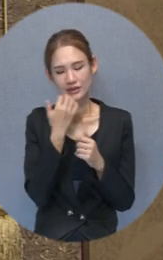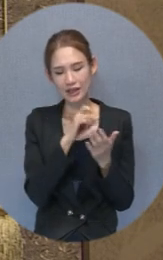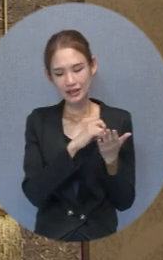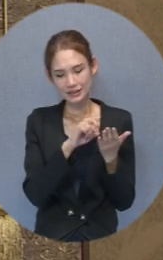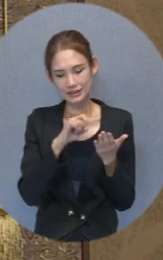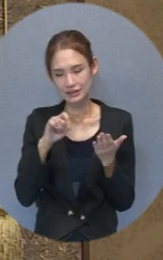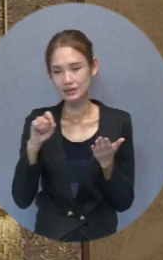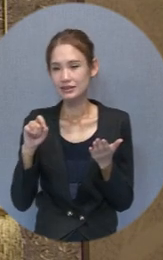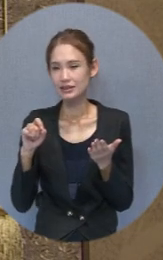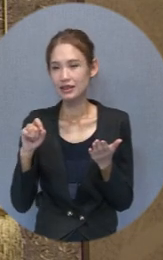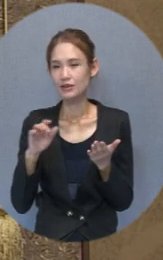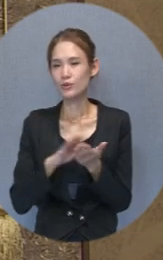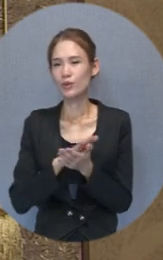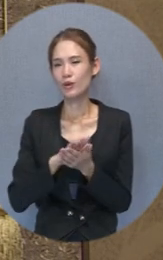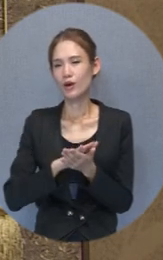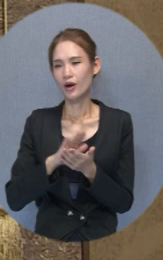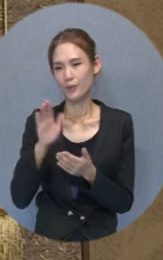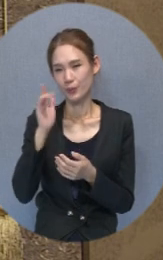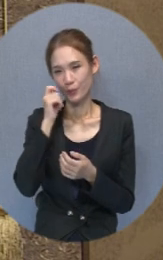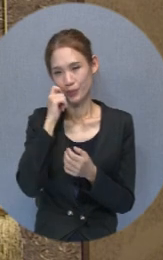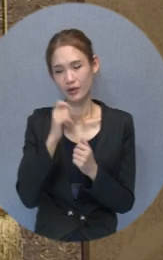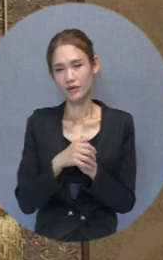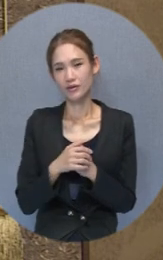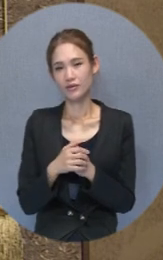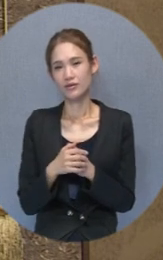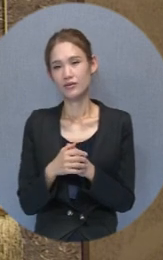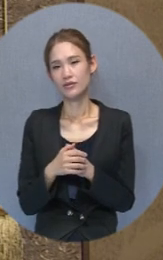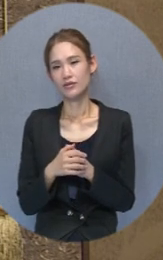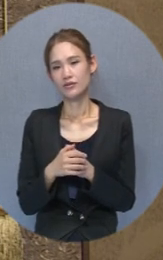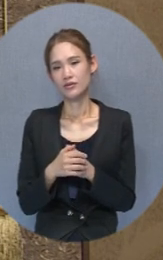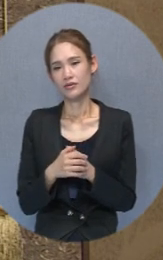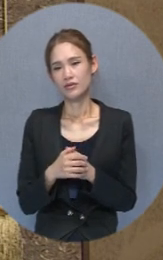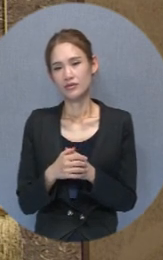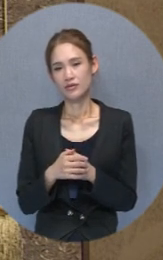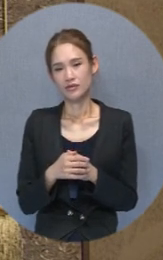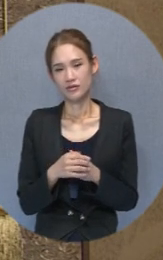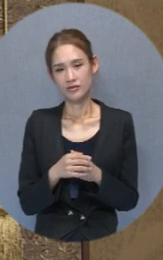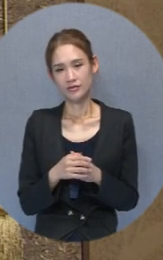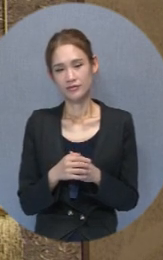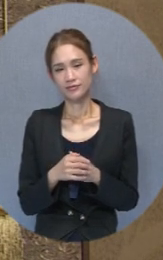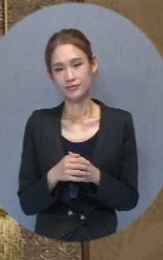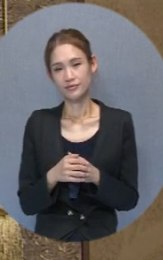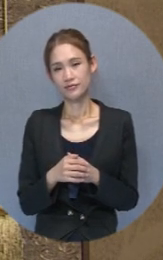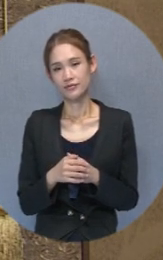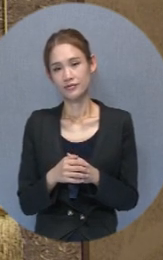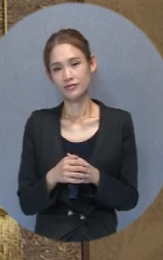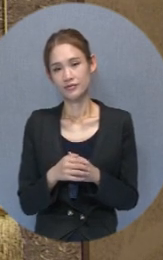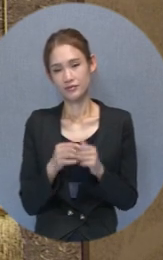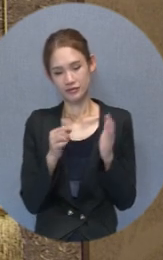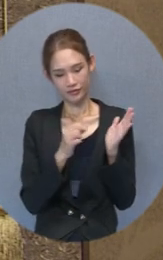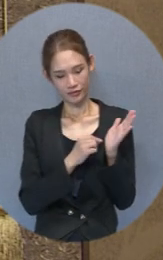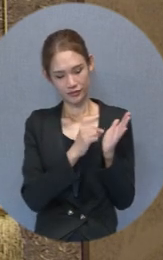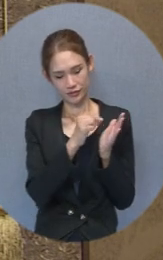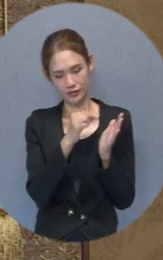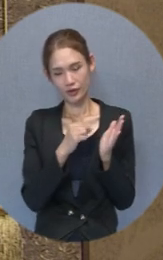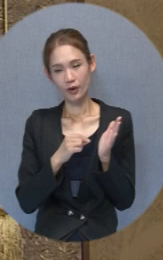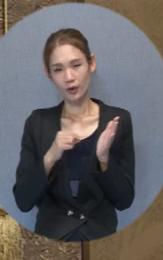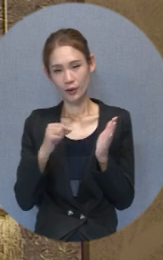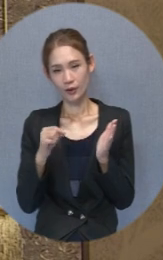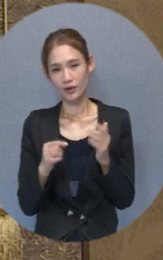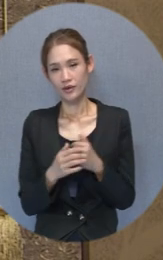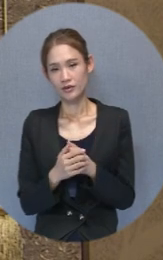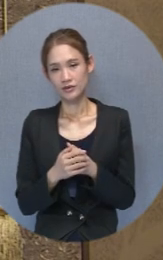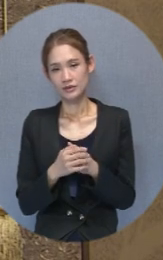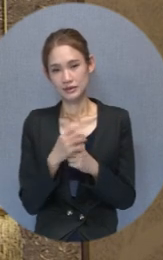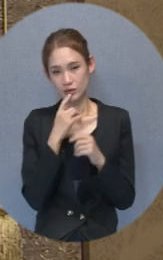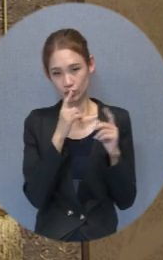네. 네, 왜냐하면 이 경계가 없기 때문에. 그러니까요. 네, 근데 이거는 이제 경계가 있고